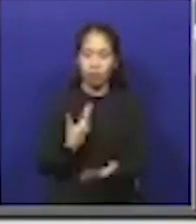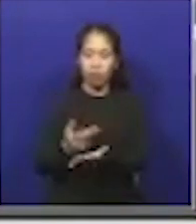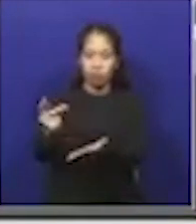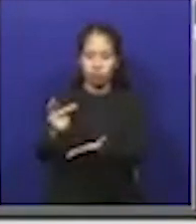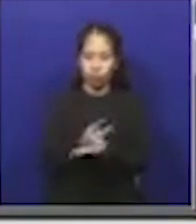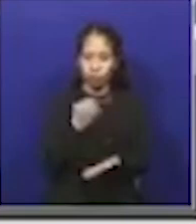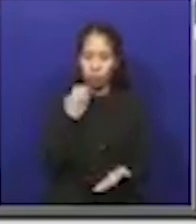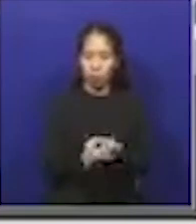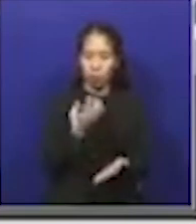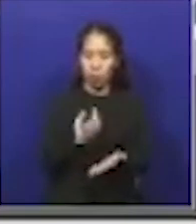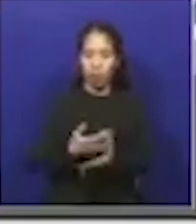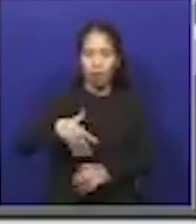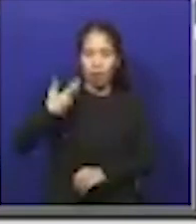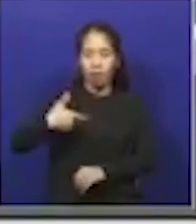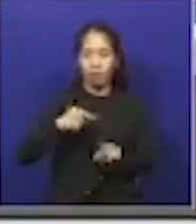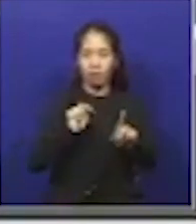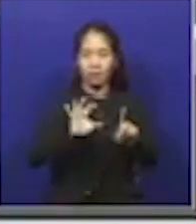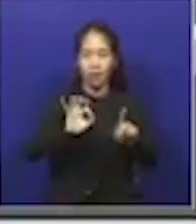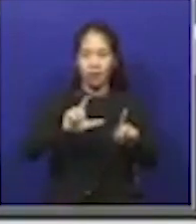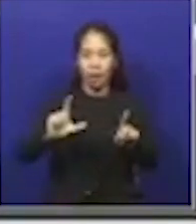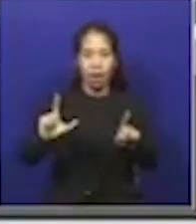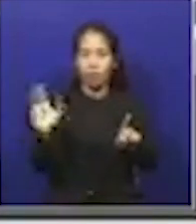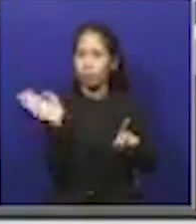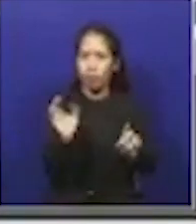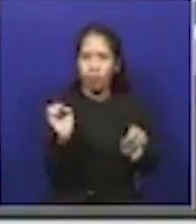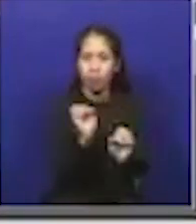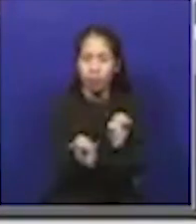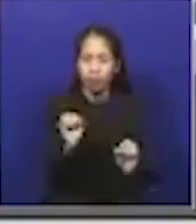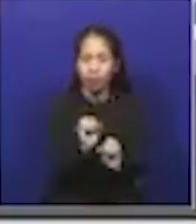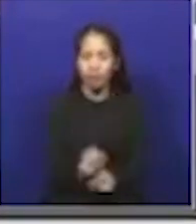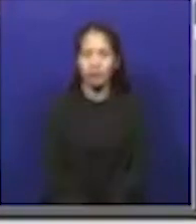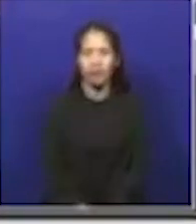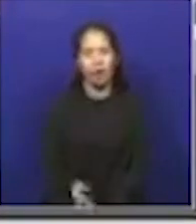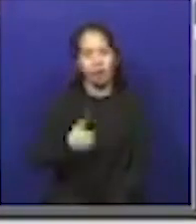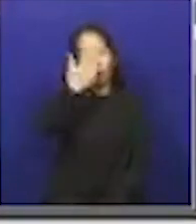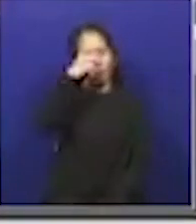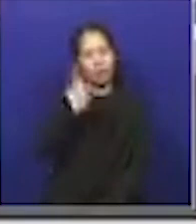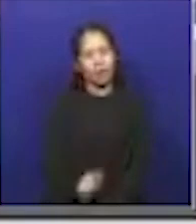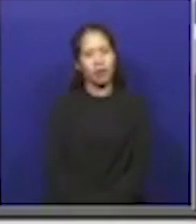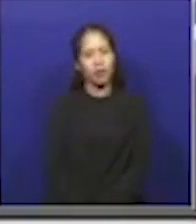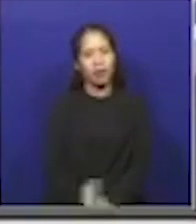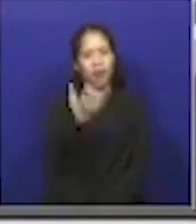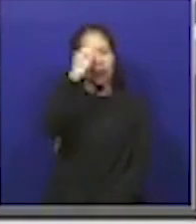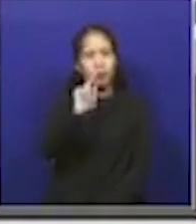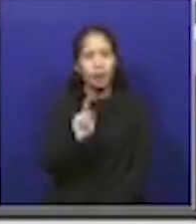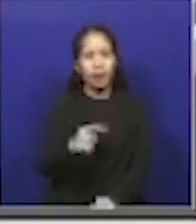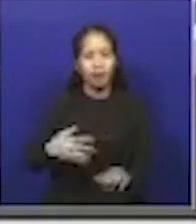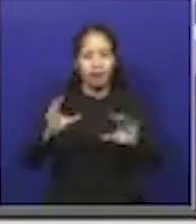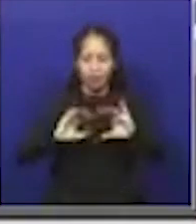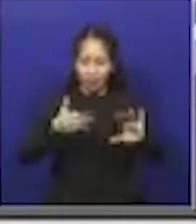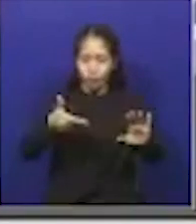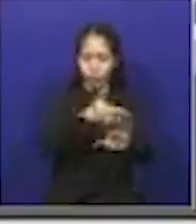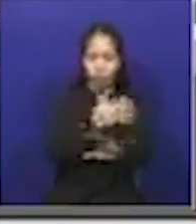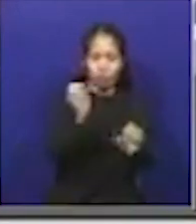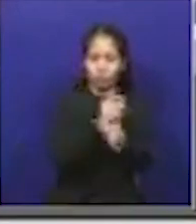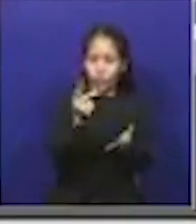น 1.9 ล้านล้านบาทอ้าวแล้วมันเกิดอะไรขึ้นในระหว่างนั้นถ้าลองมาลำดับเหตุ